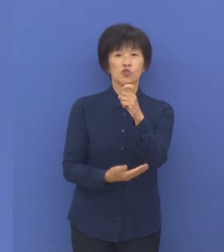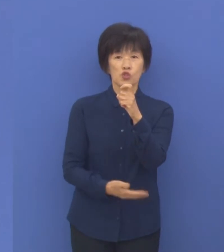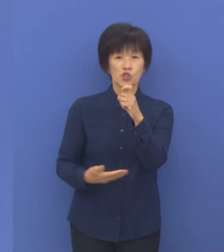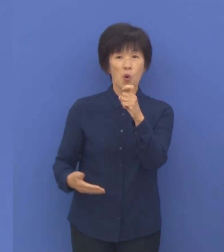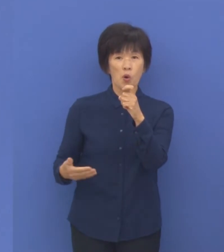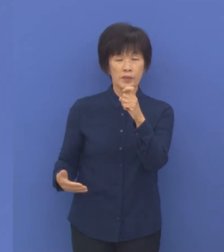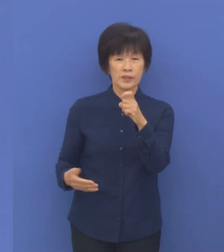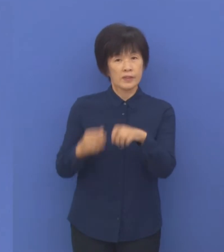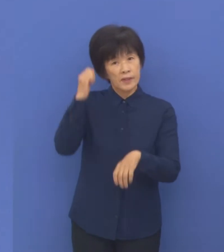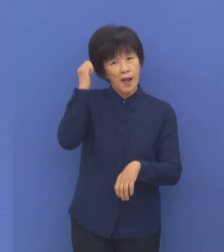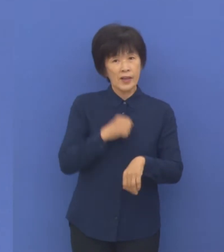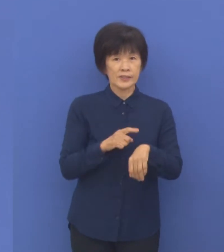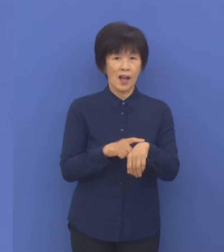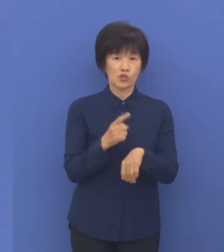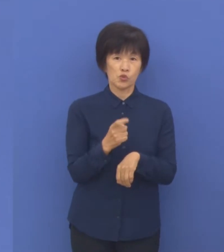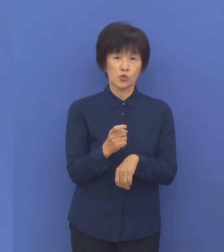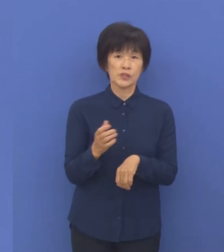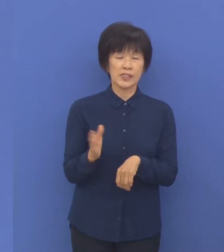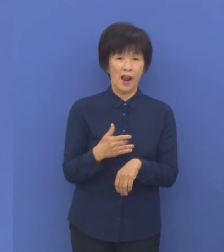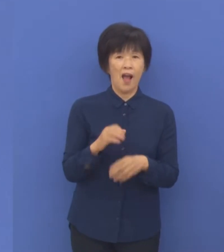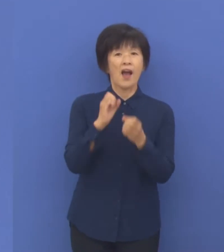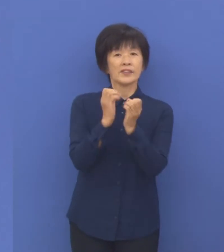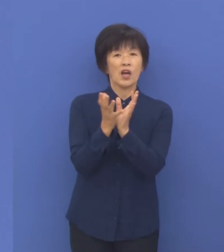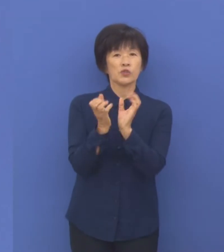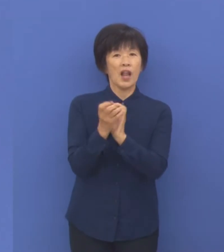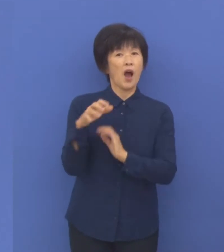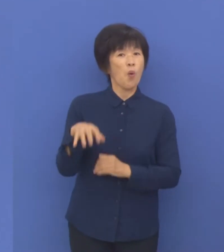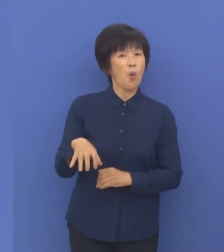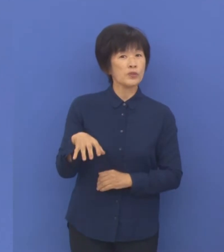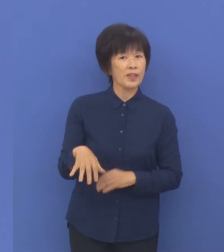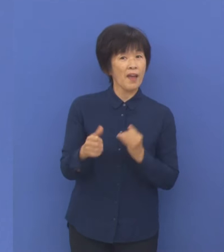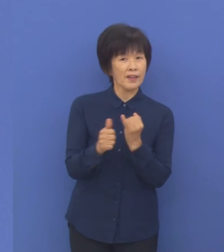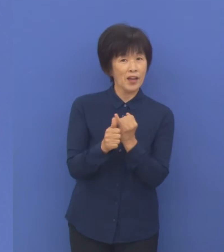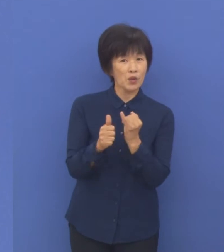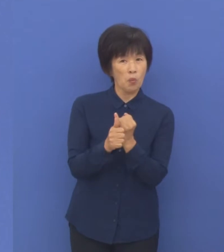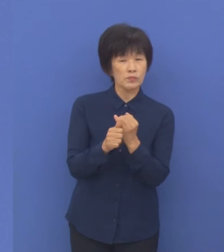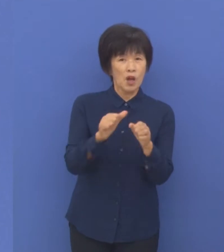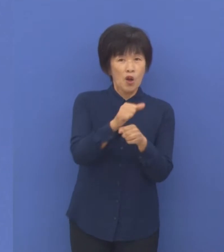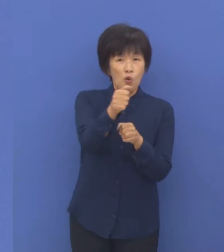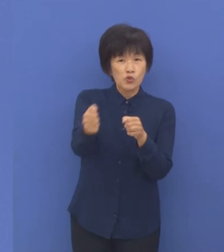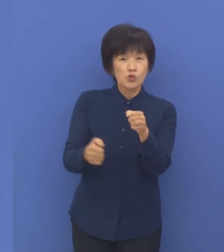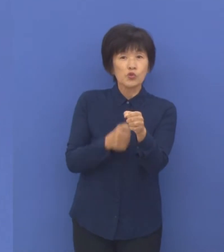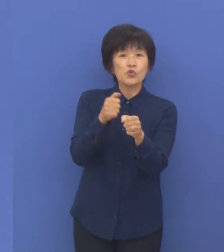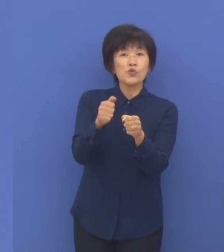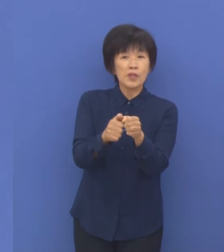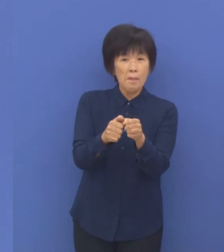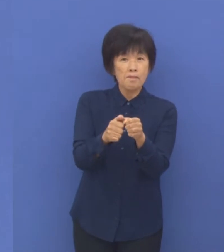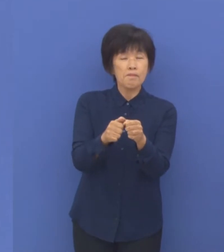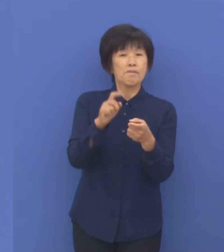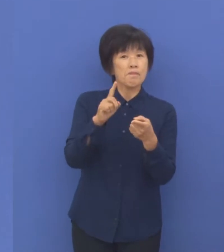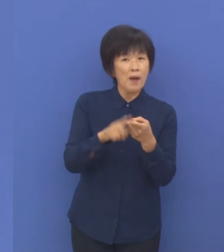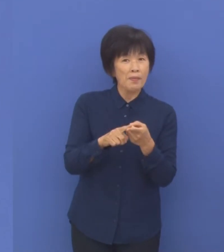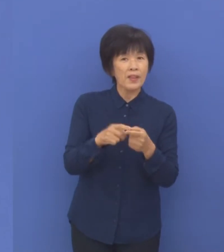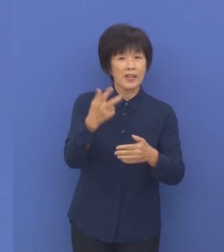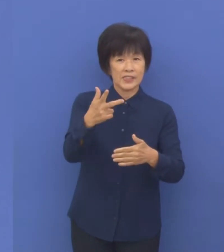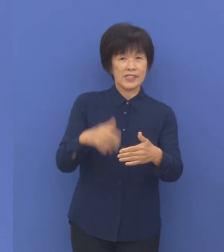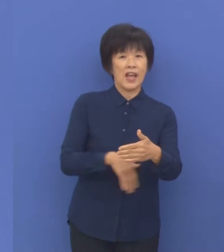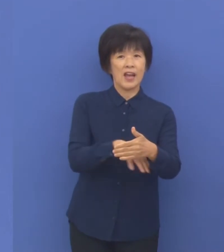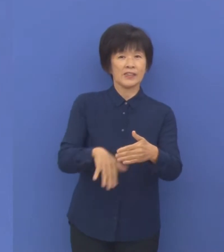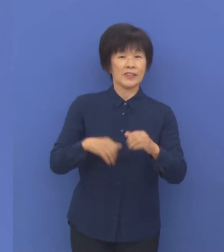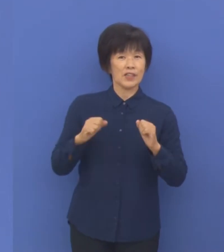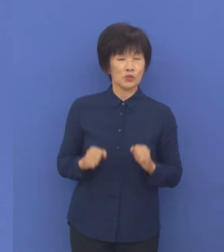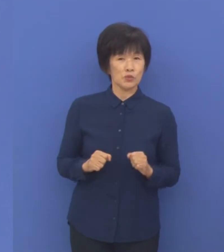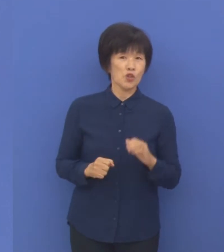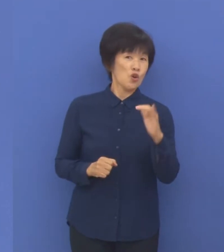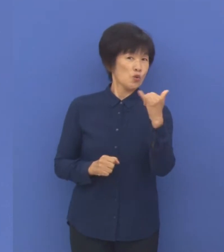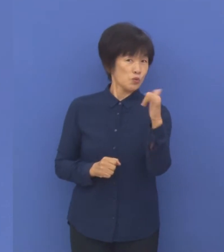午前10時からさくらホールで結婚50周年を迎えられた市内在住の